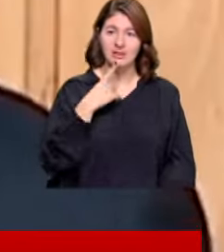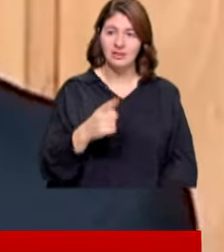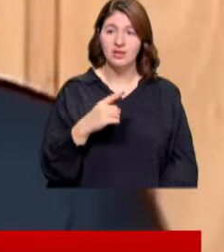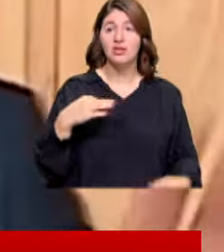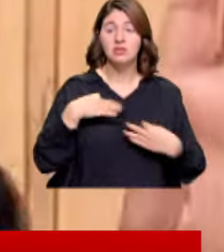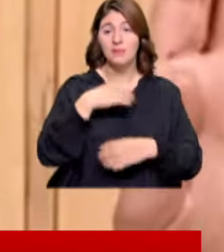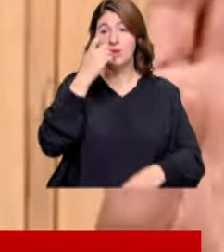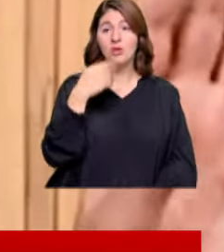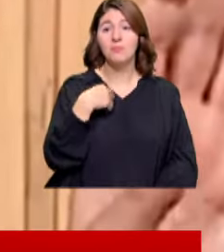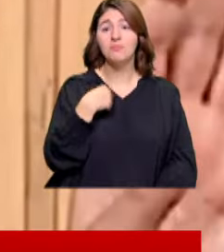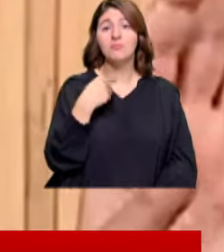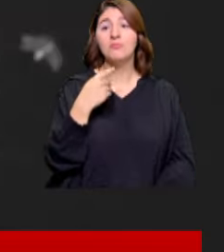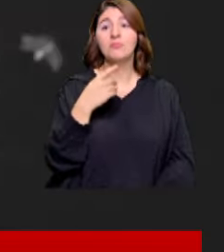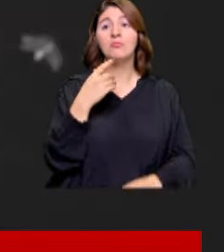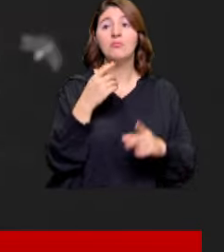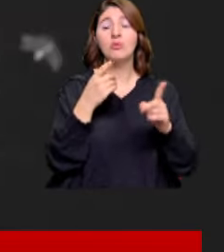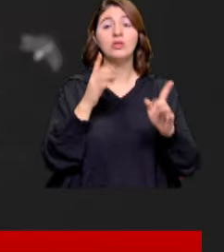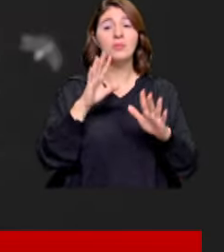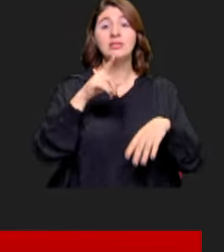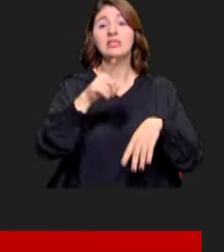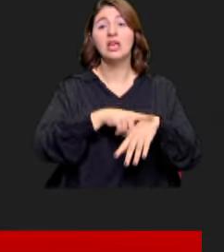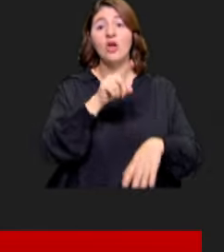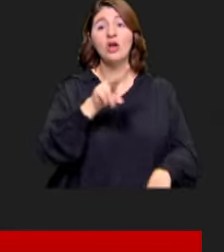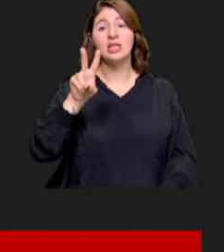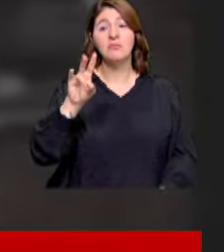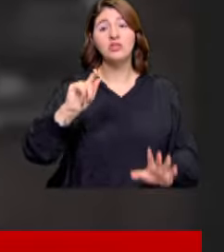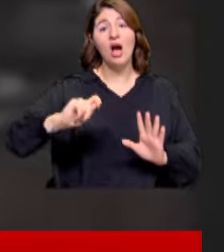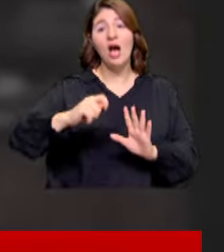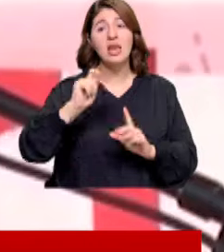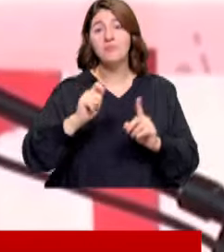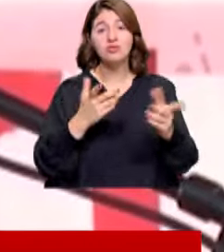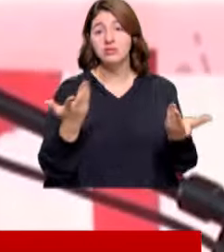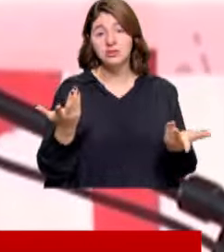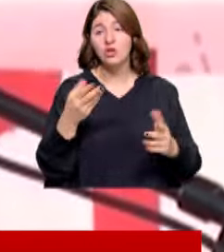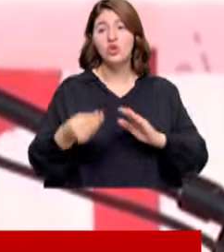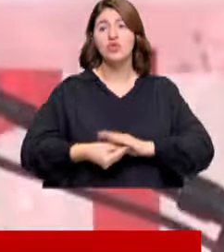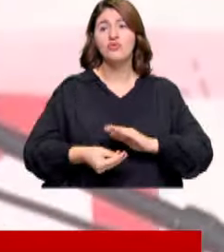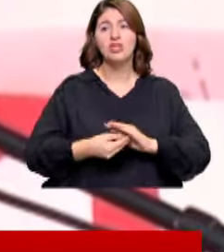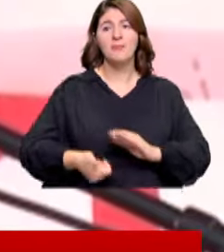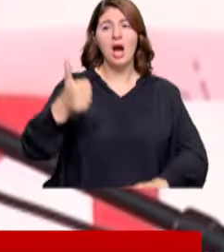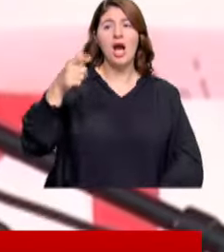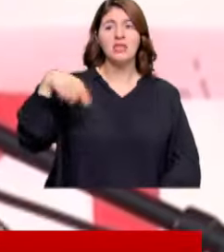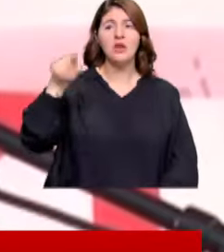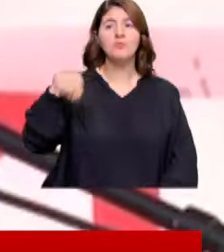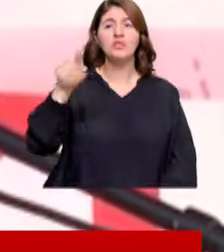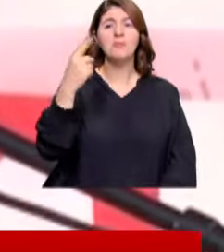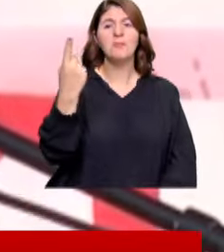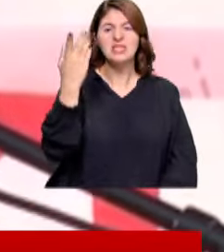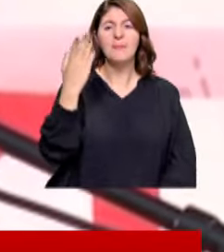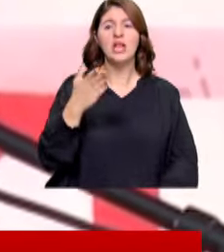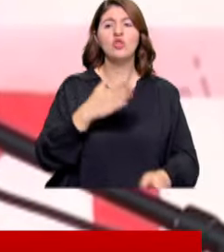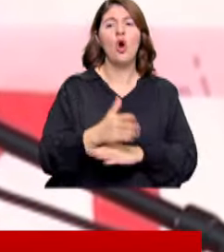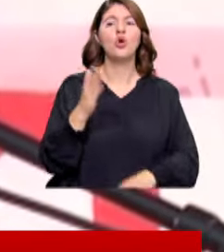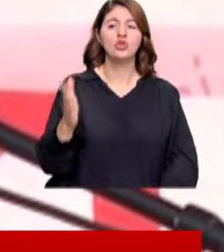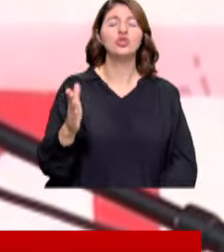Sayın Bahçeli, ben şu o manzarayı hiç unutmadım. Saatleriniz 17-25 ayarlıydı Sayın Bahçeli. Rüşvetçi bakanlar, bunların birisi bile